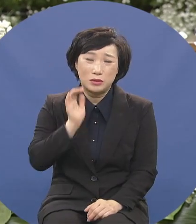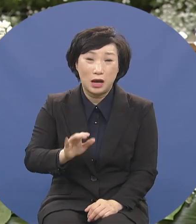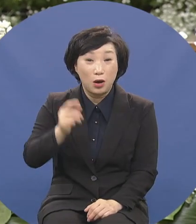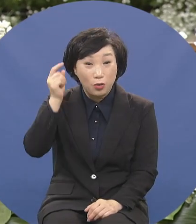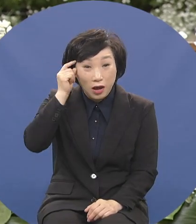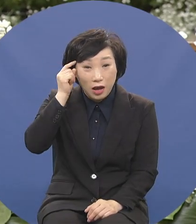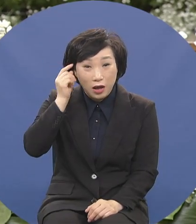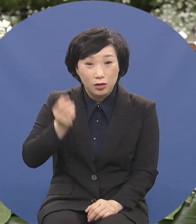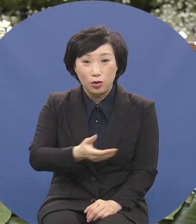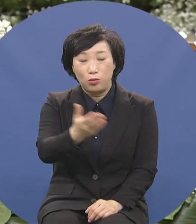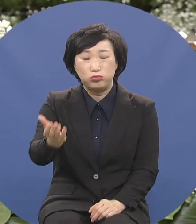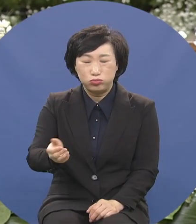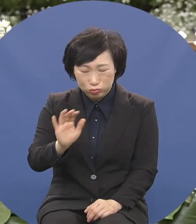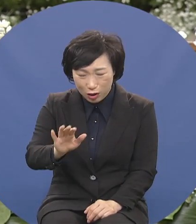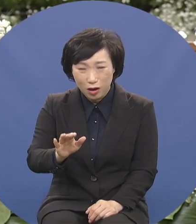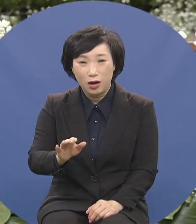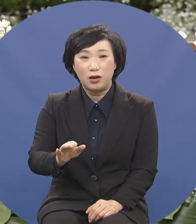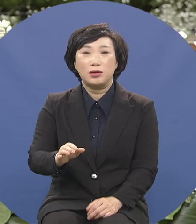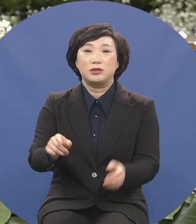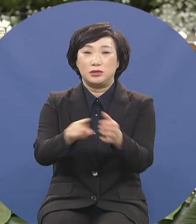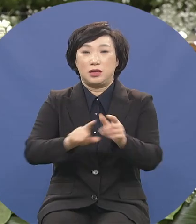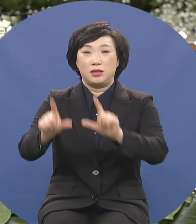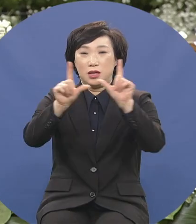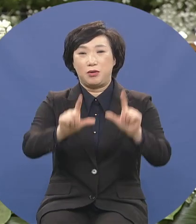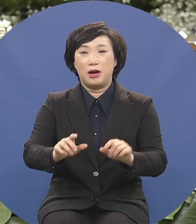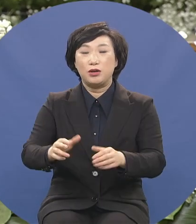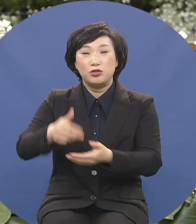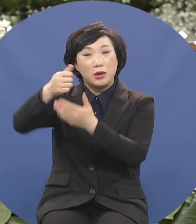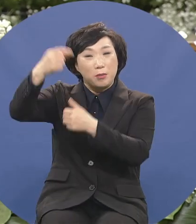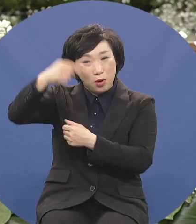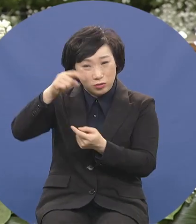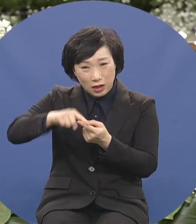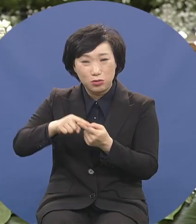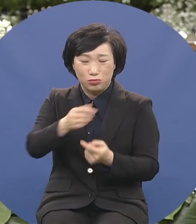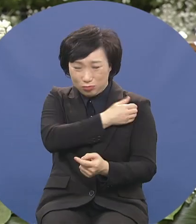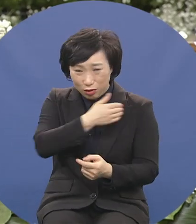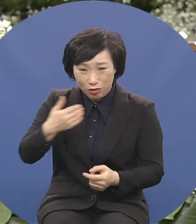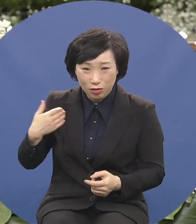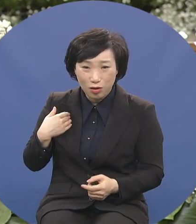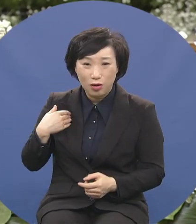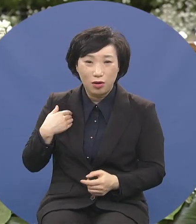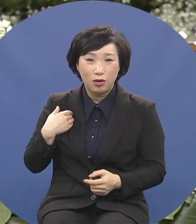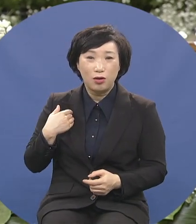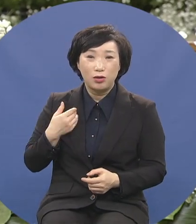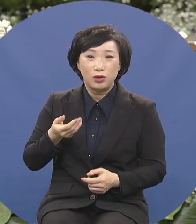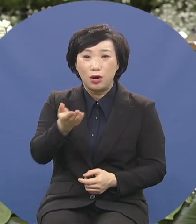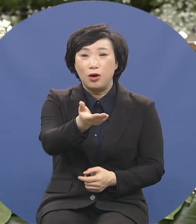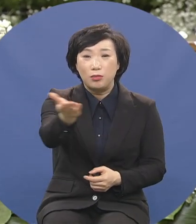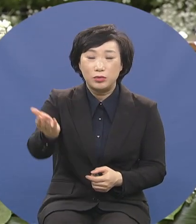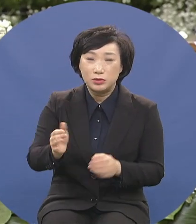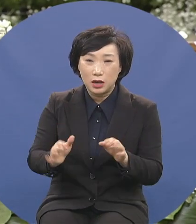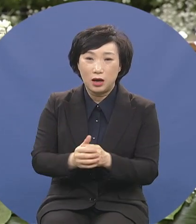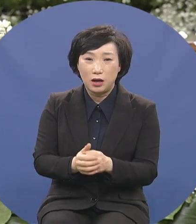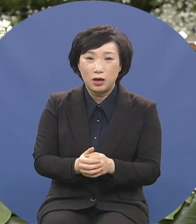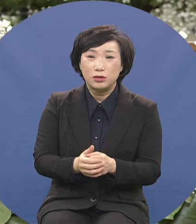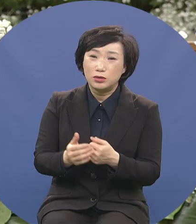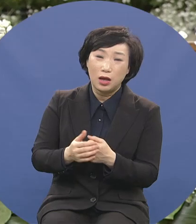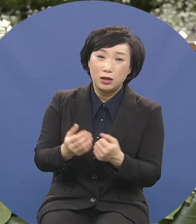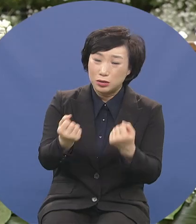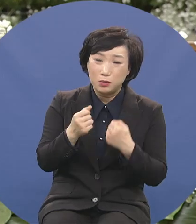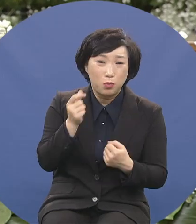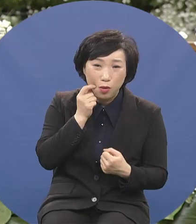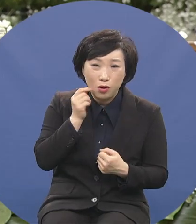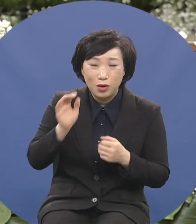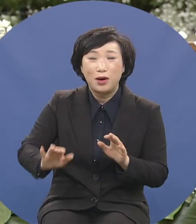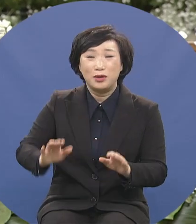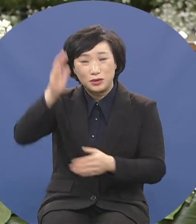왜? 얼마든지 신앙생활은 주님의 요구대로 할 수 있어. 할 수 없는 것은 성령이 하게 하셨고,